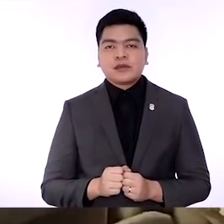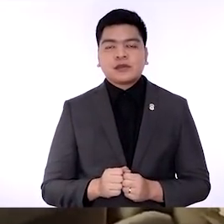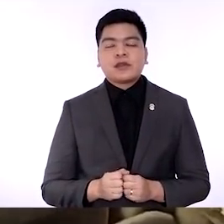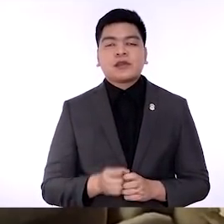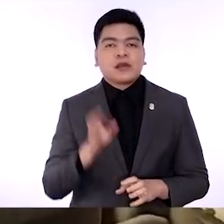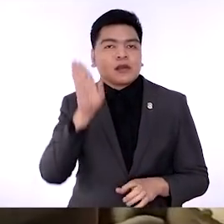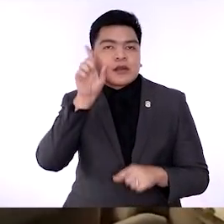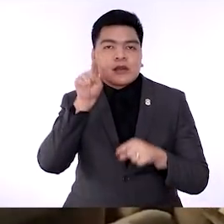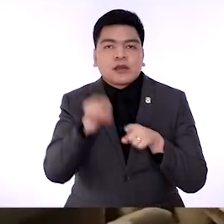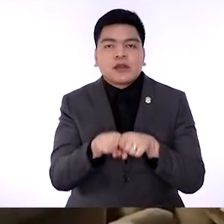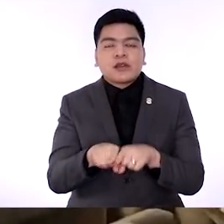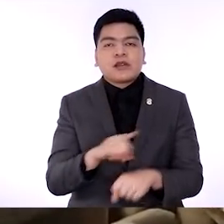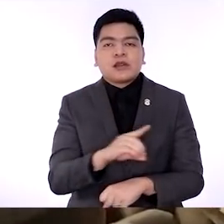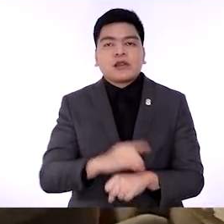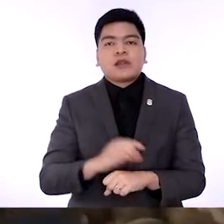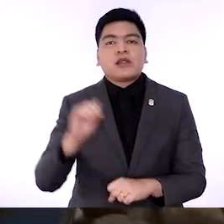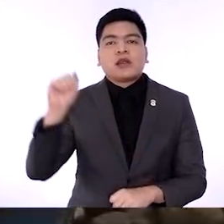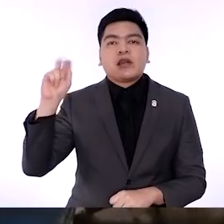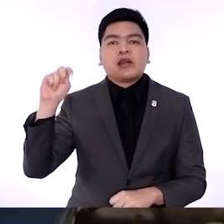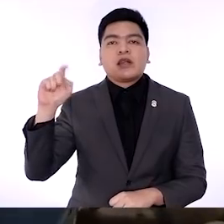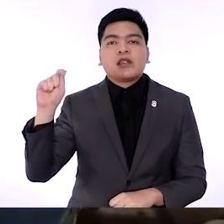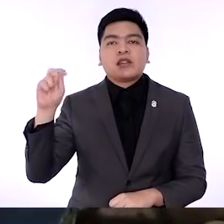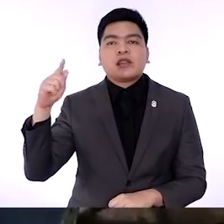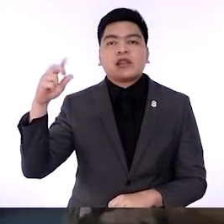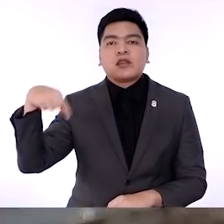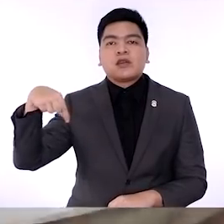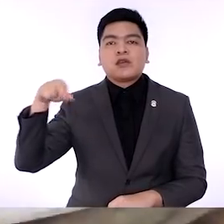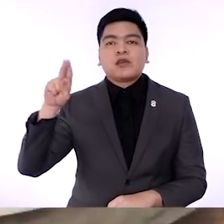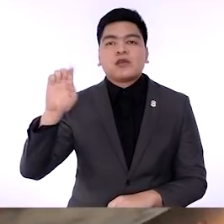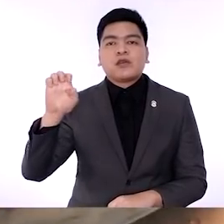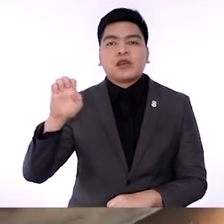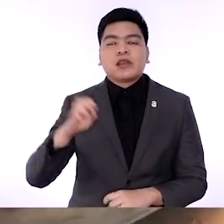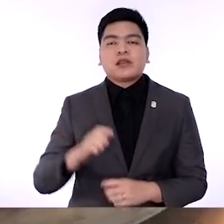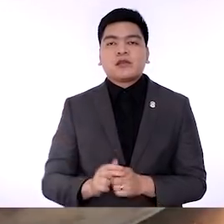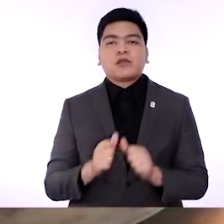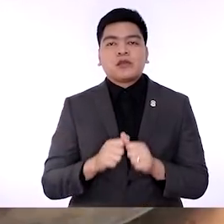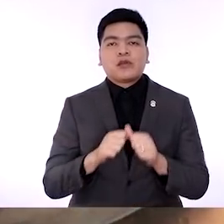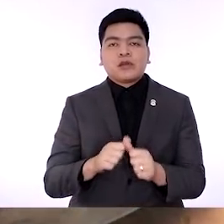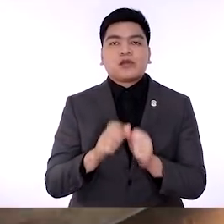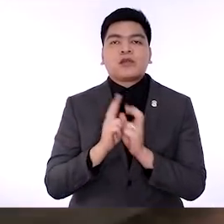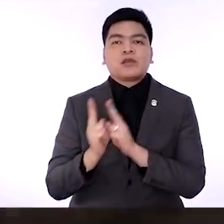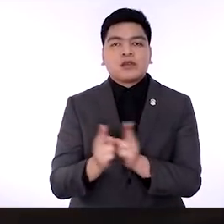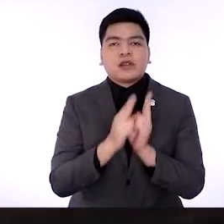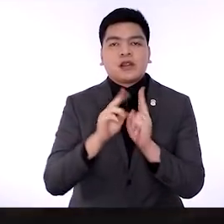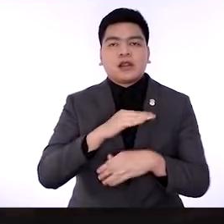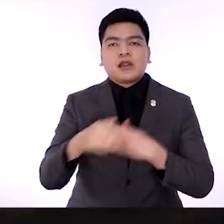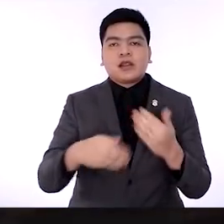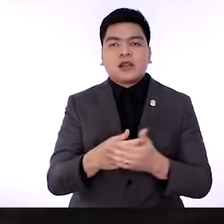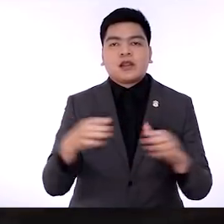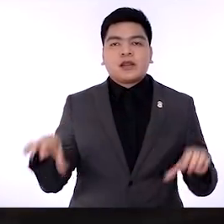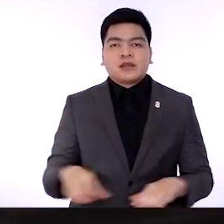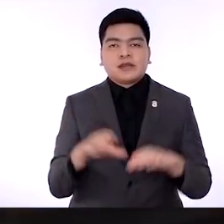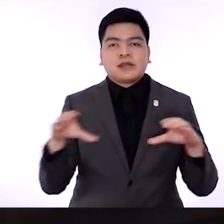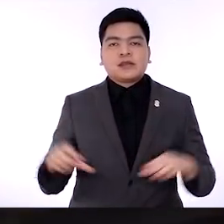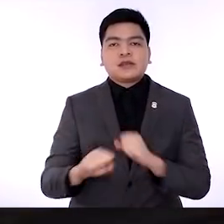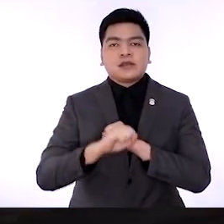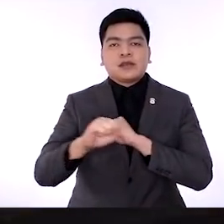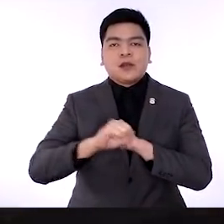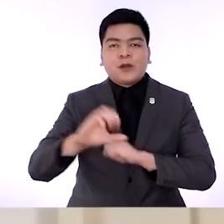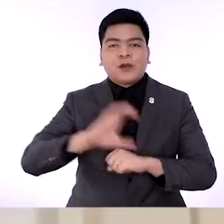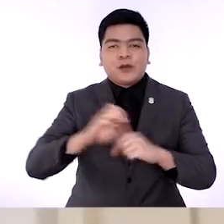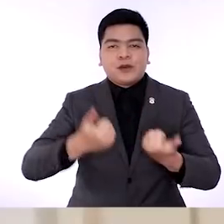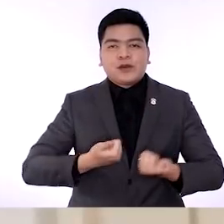kapatid sa distrito ng Antique ay patuloy na masiglang nakikipagkaisa sa mga aktibidad na inilulunsad ng